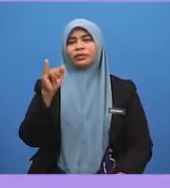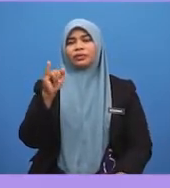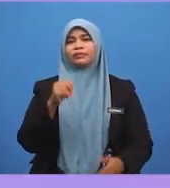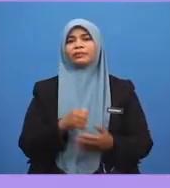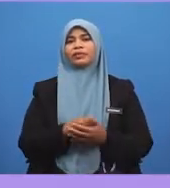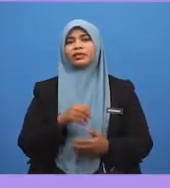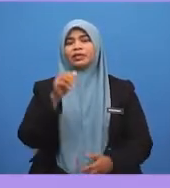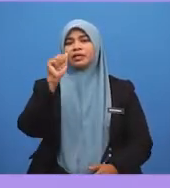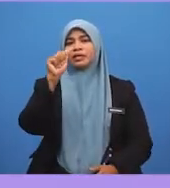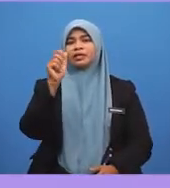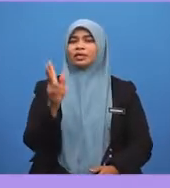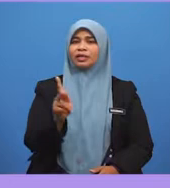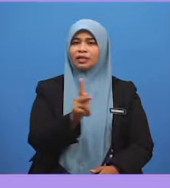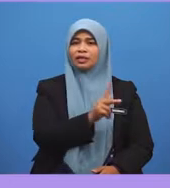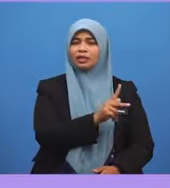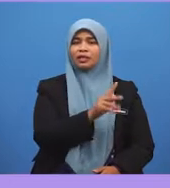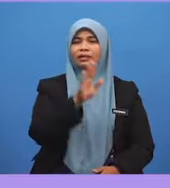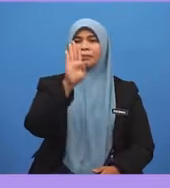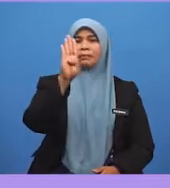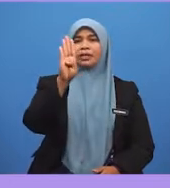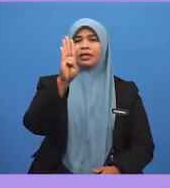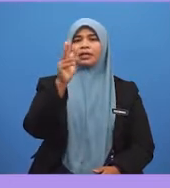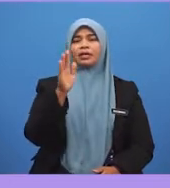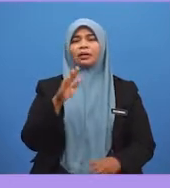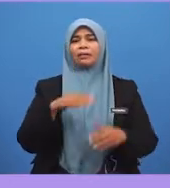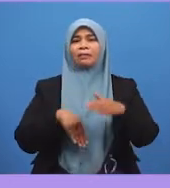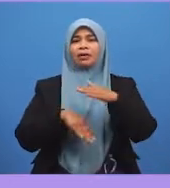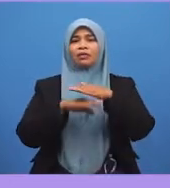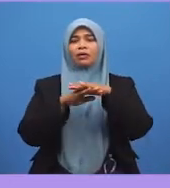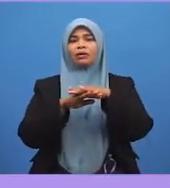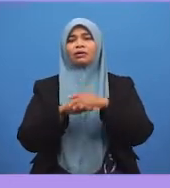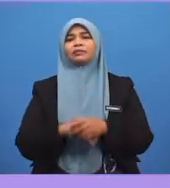A kiri, B bawah.